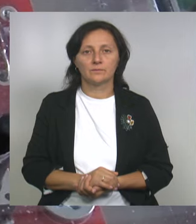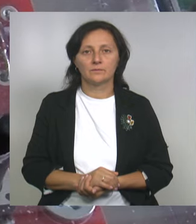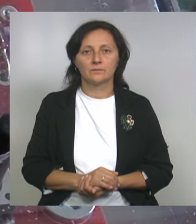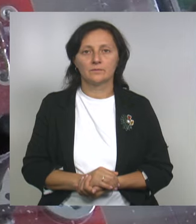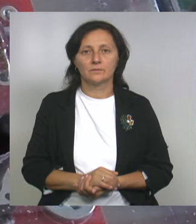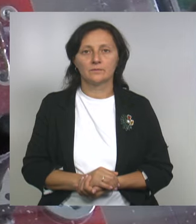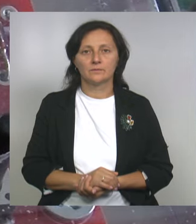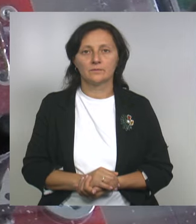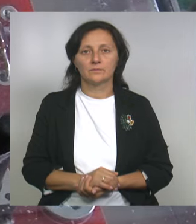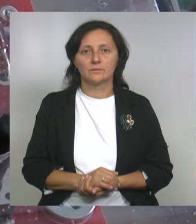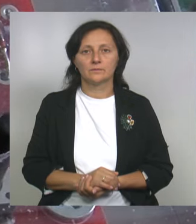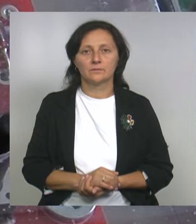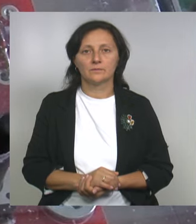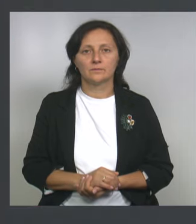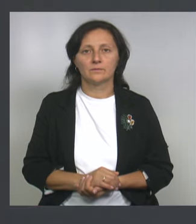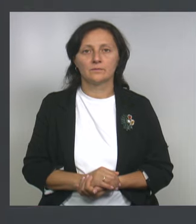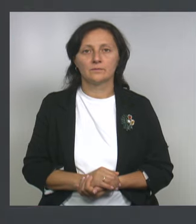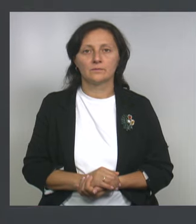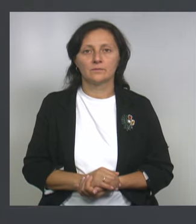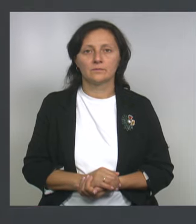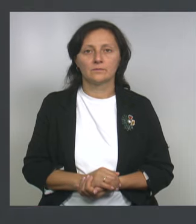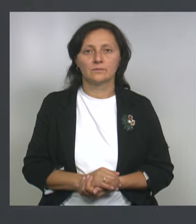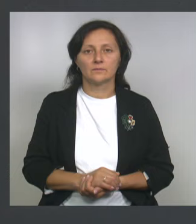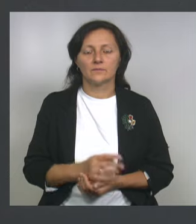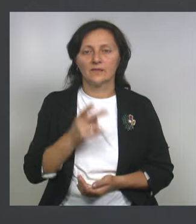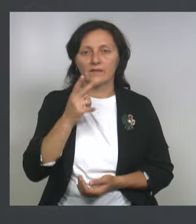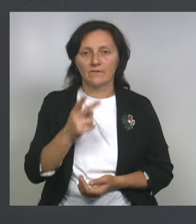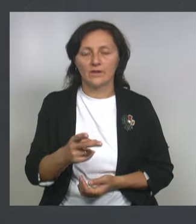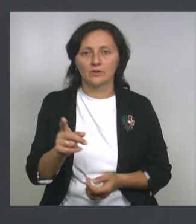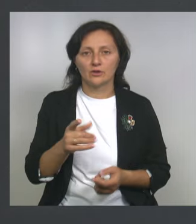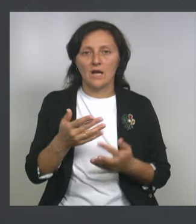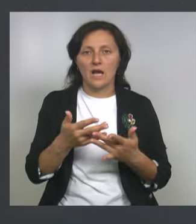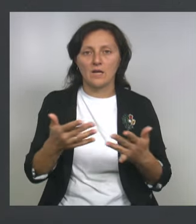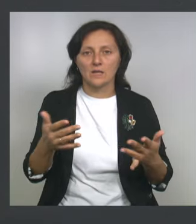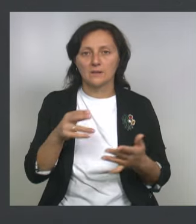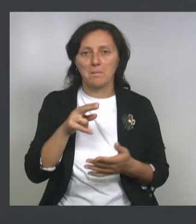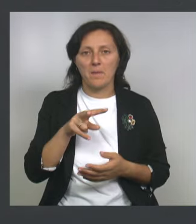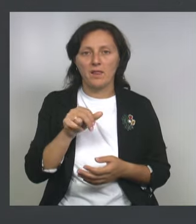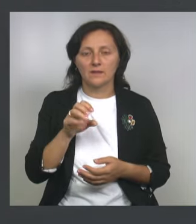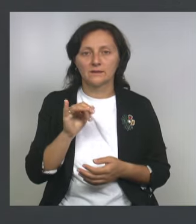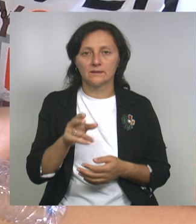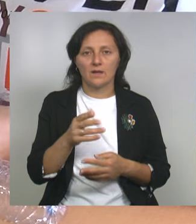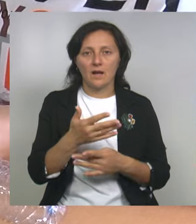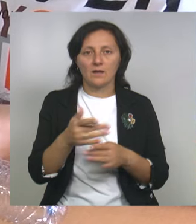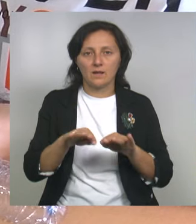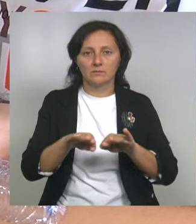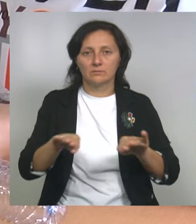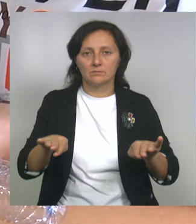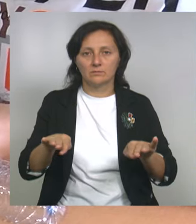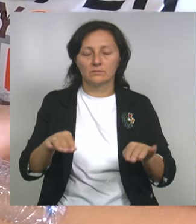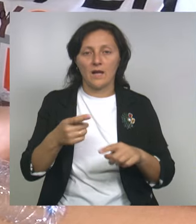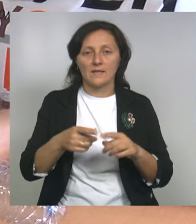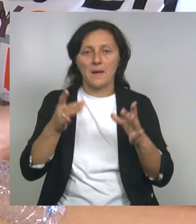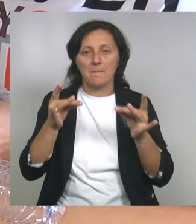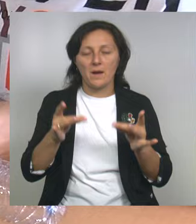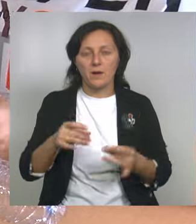установку. На частоте 200 Гц. Видим, что разные виды пластика ушли в разные стороны. Полиэтиленовый